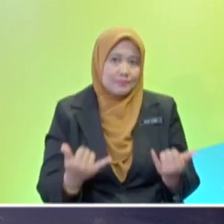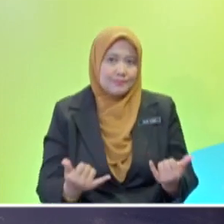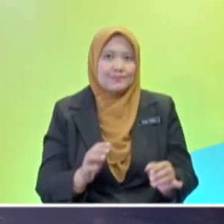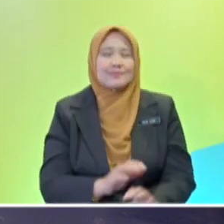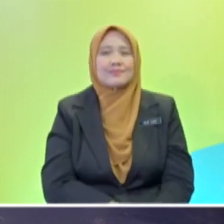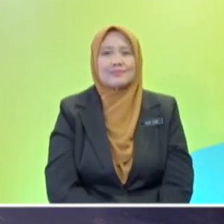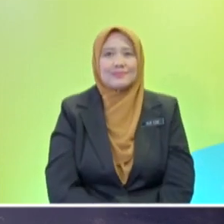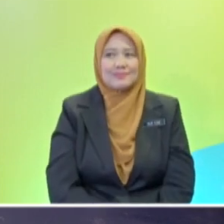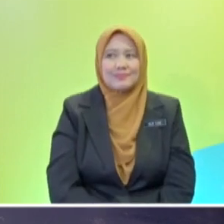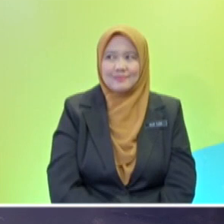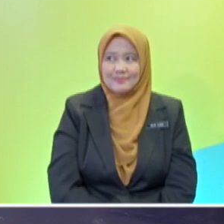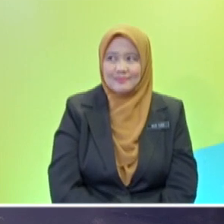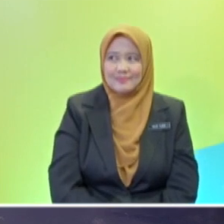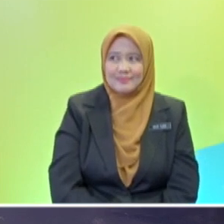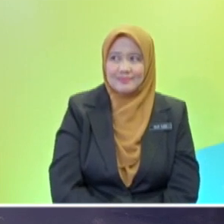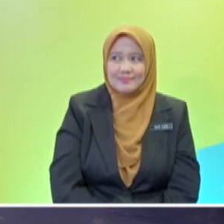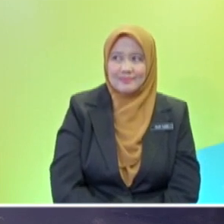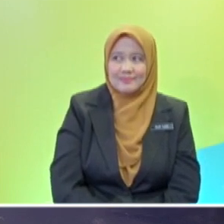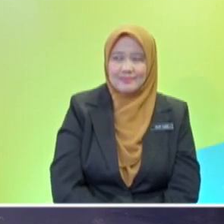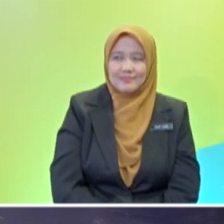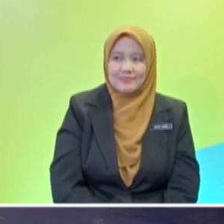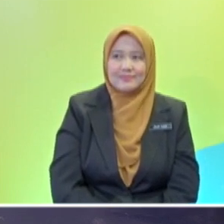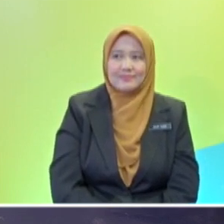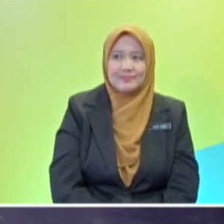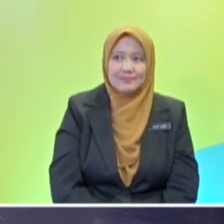juga lanjut